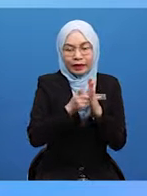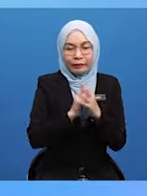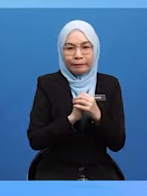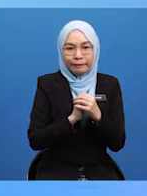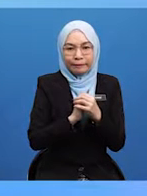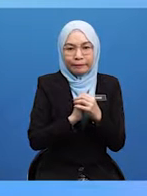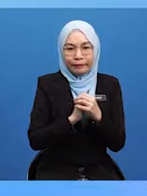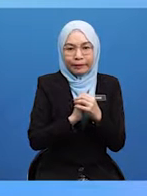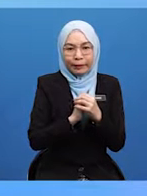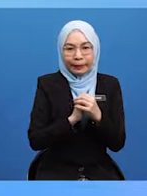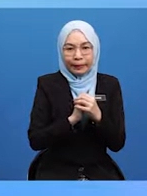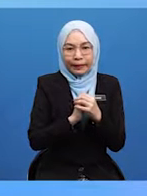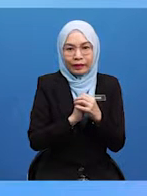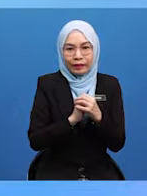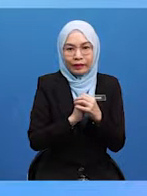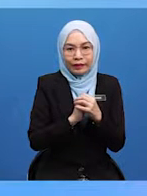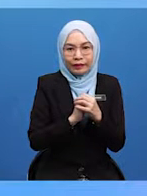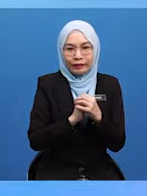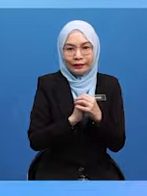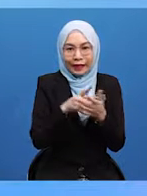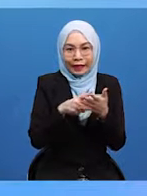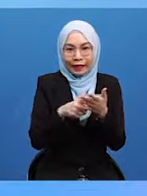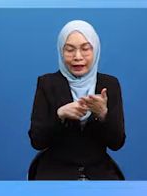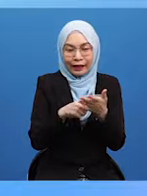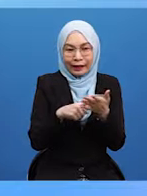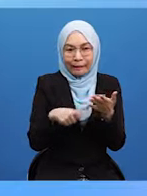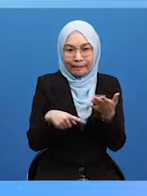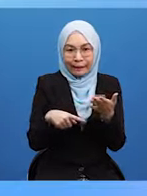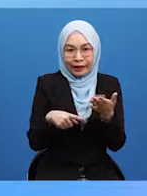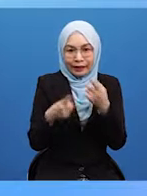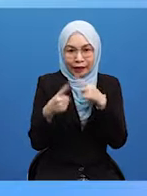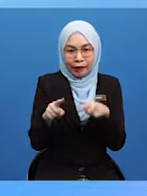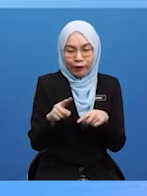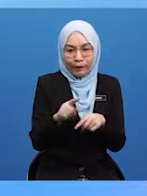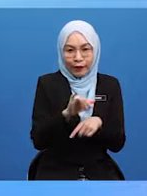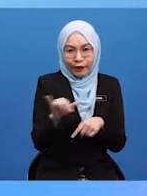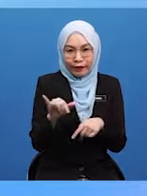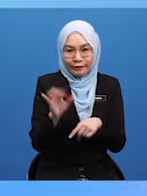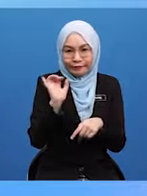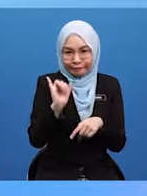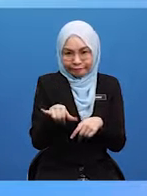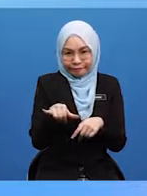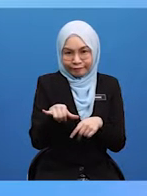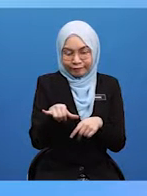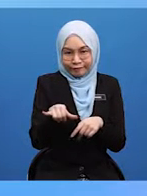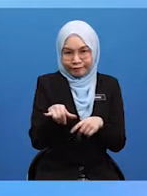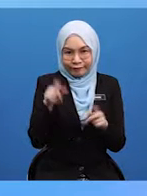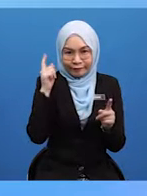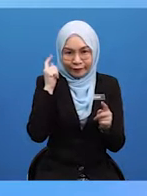sekarang. Bagaimana murid-murid? Apa jawapannya? Ya, tepat